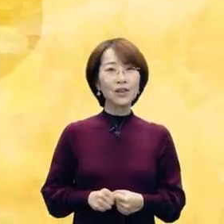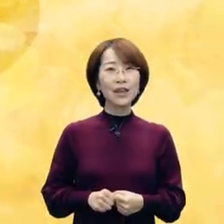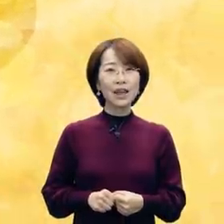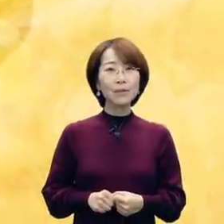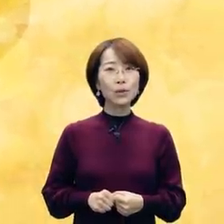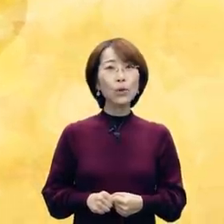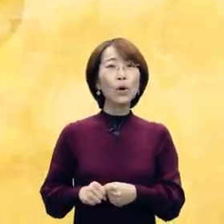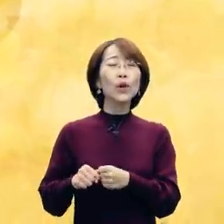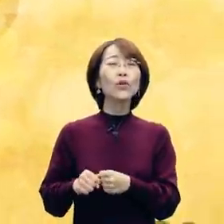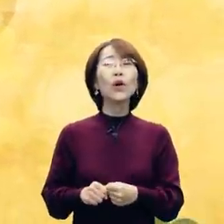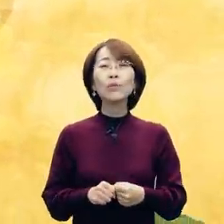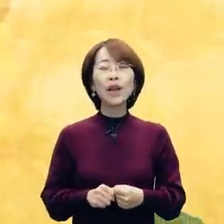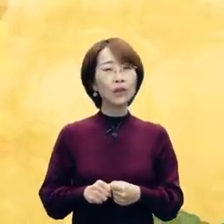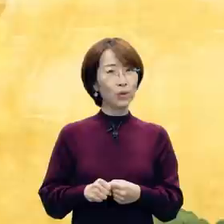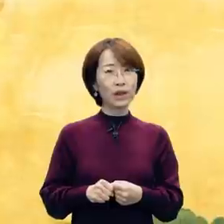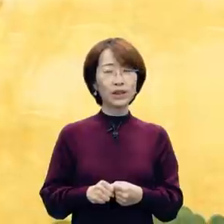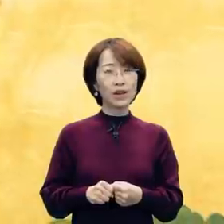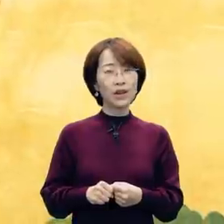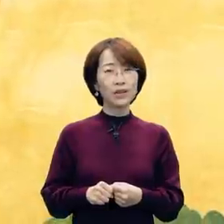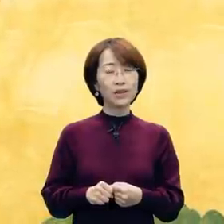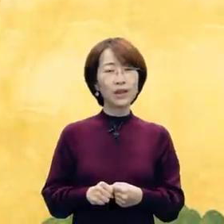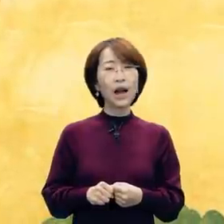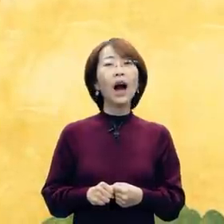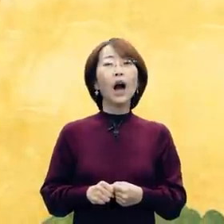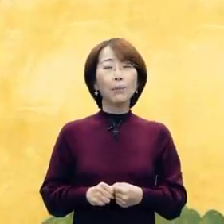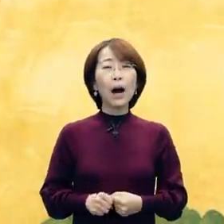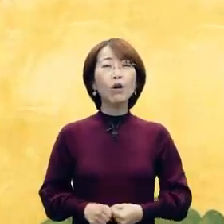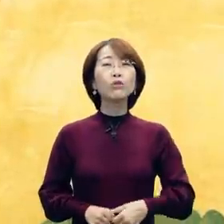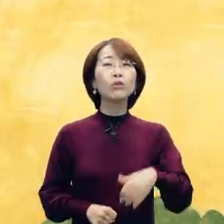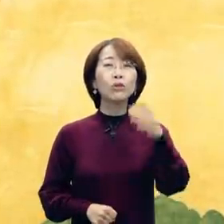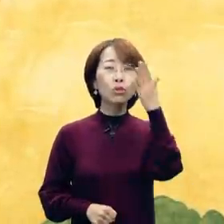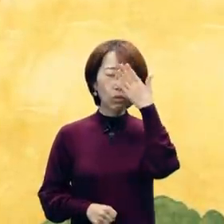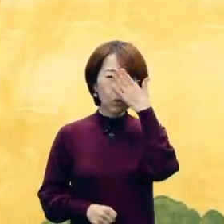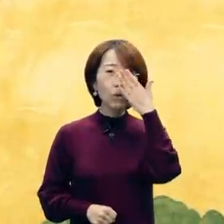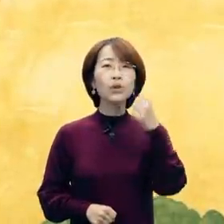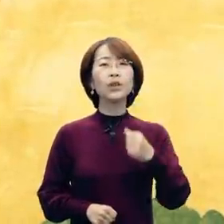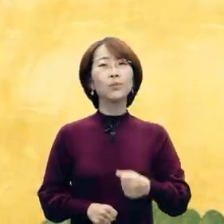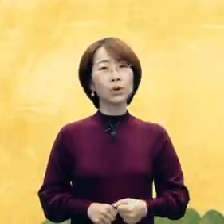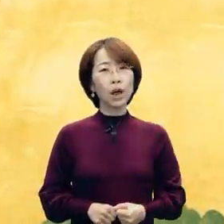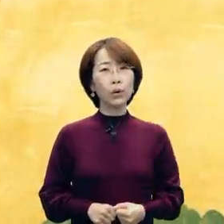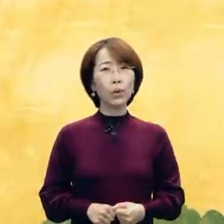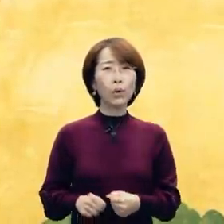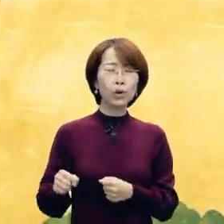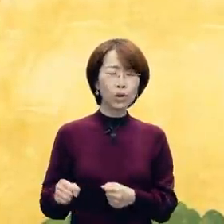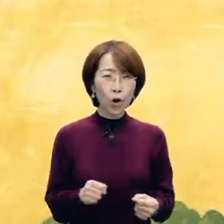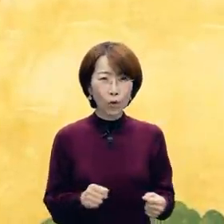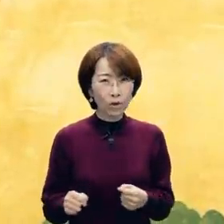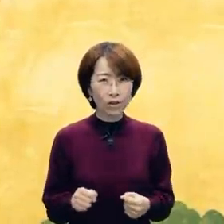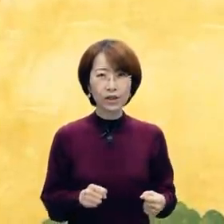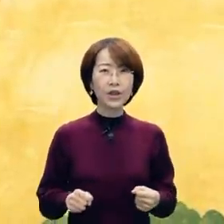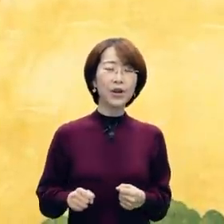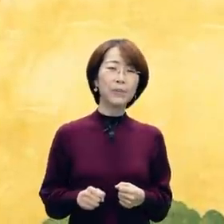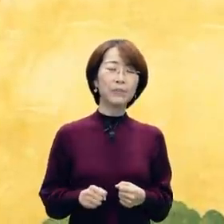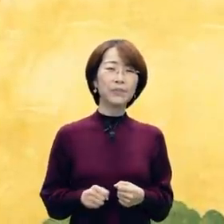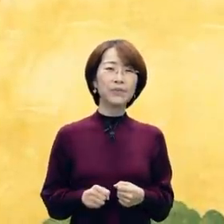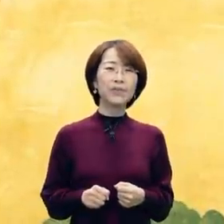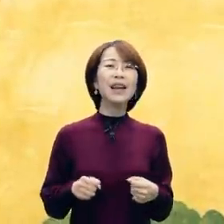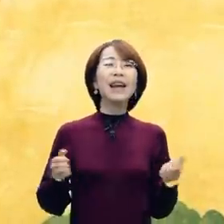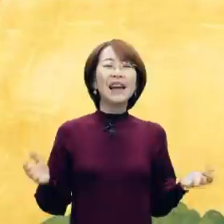함께 있던 사람들도 너무나 놀랐어요. 바울은 눈도 뜨지 못하고 떨고